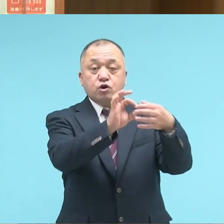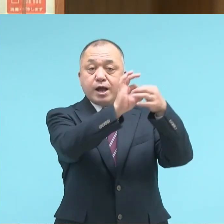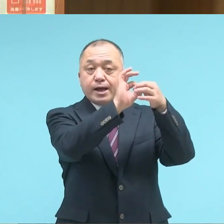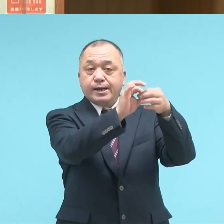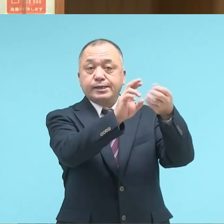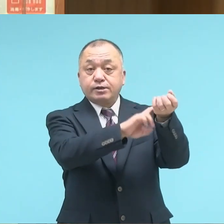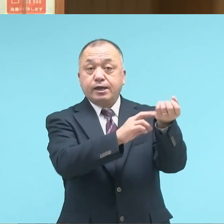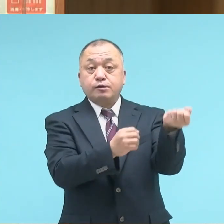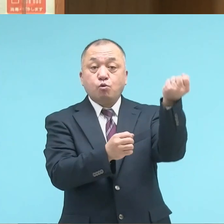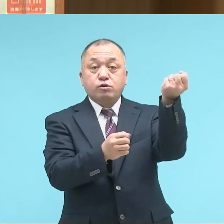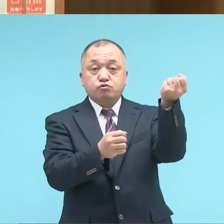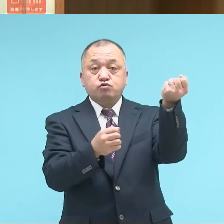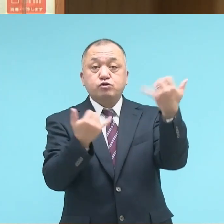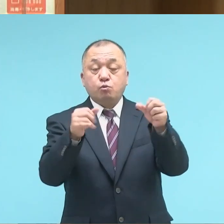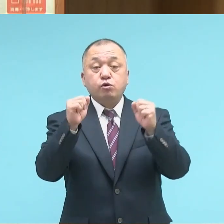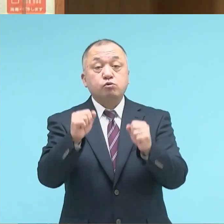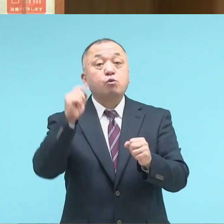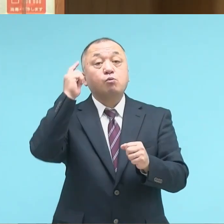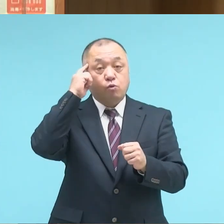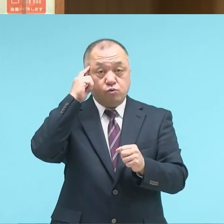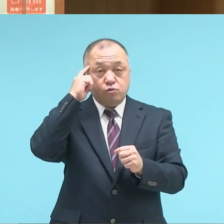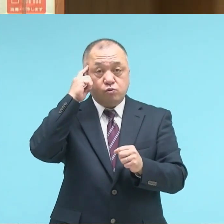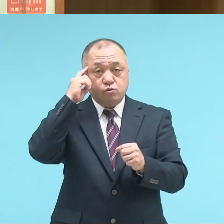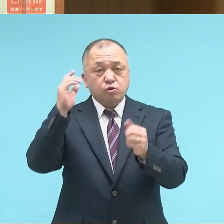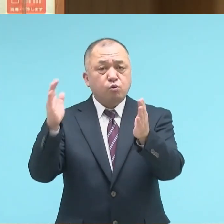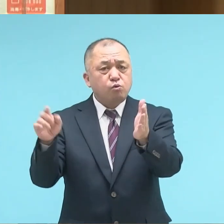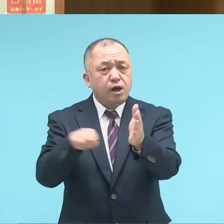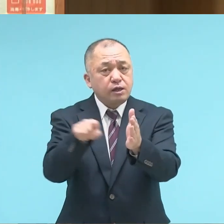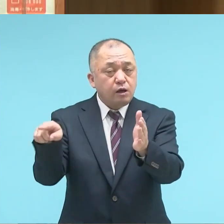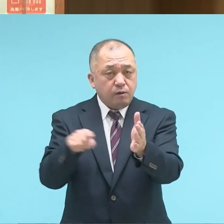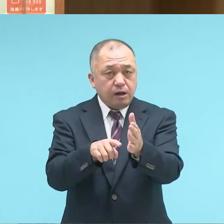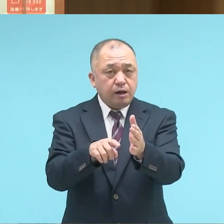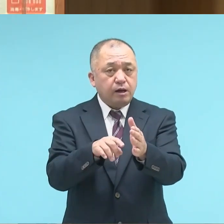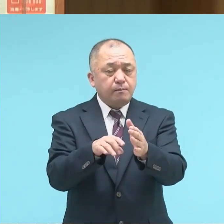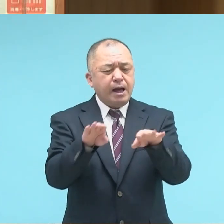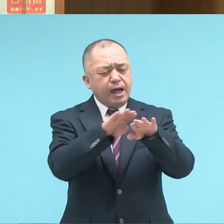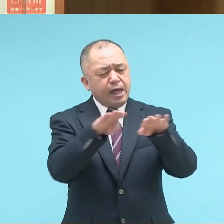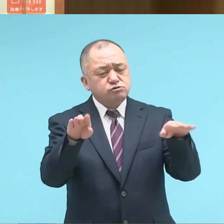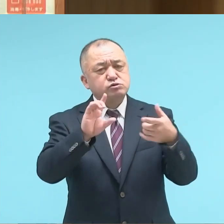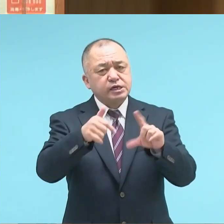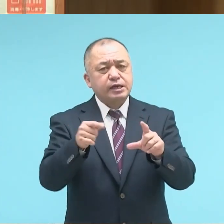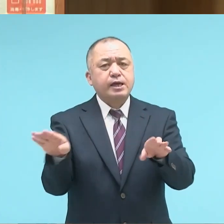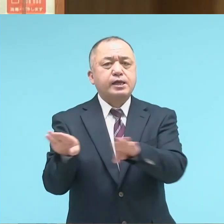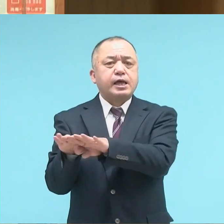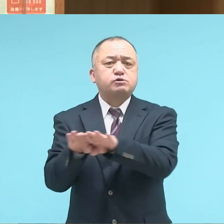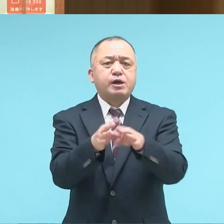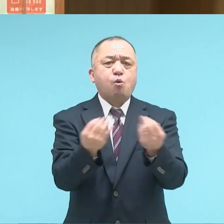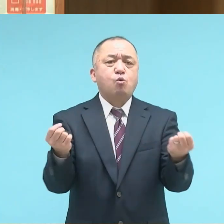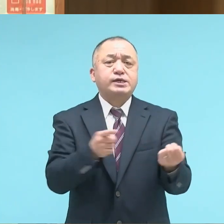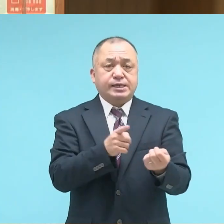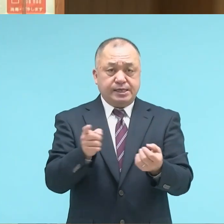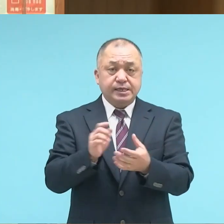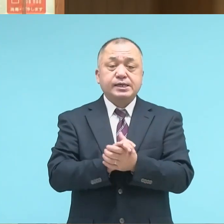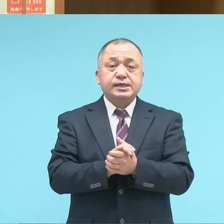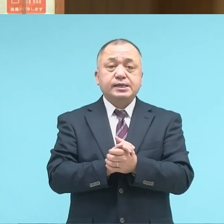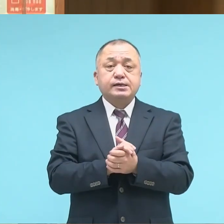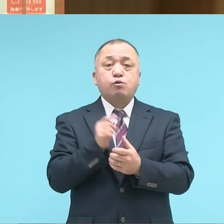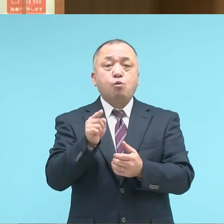ると思うんですけども、年末年始というのはちょっと平日と違ってお休みになるようなところも多いんですね。ですから前もってそこ